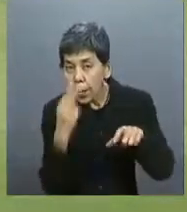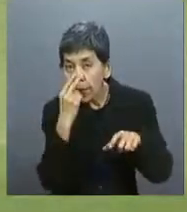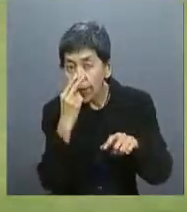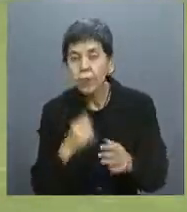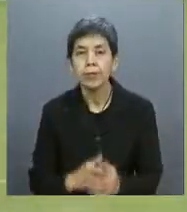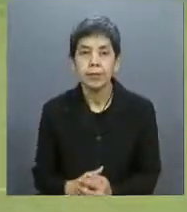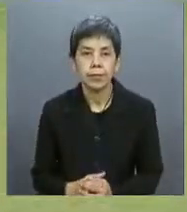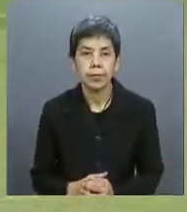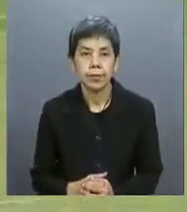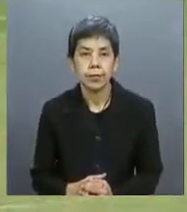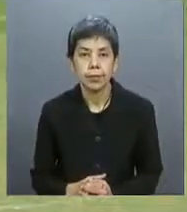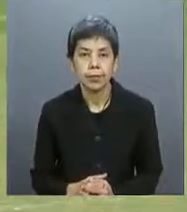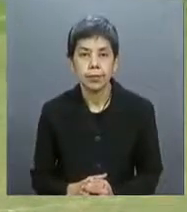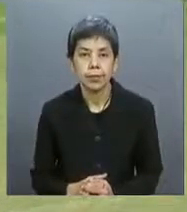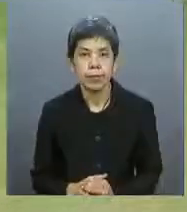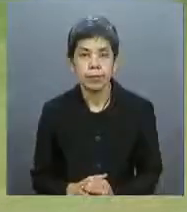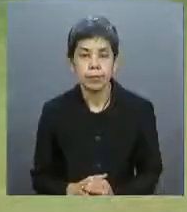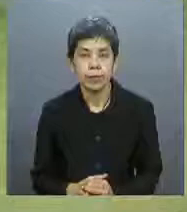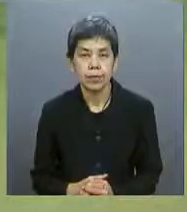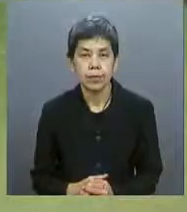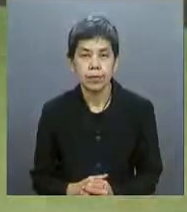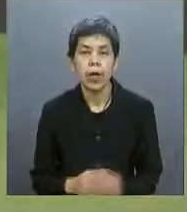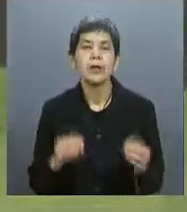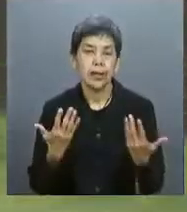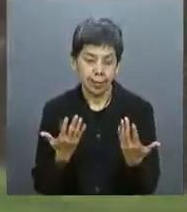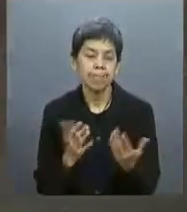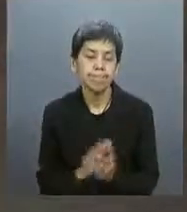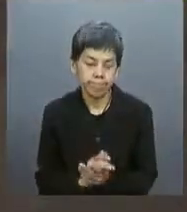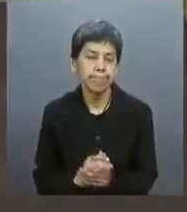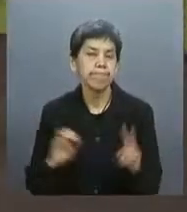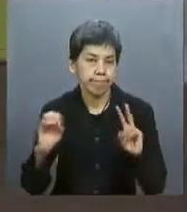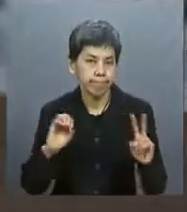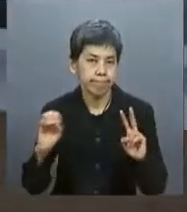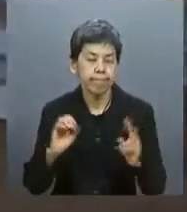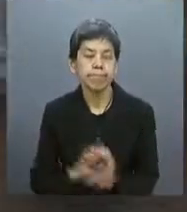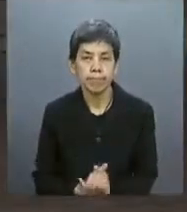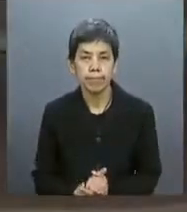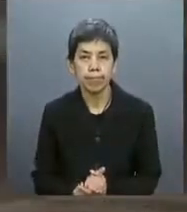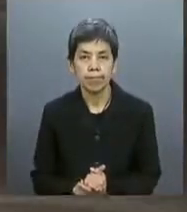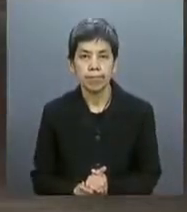ที่51ครับลูกโทษ02ครับสำหรับอ่างทอง